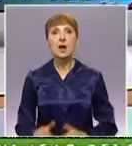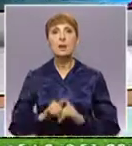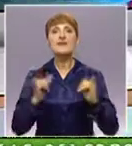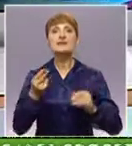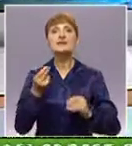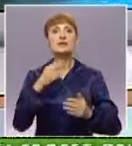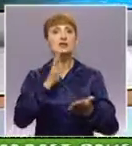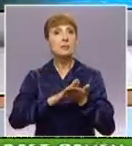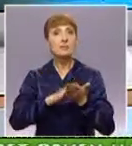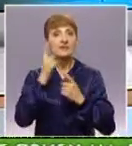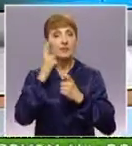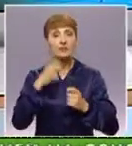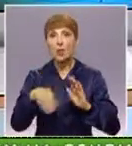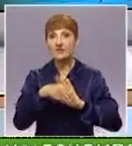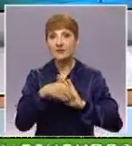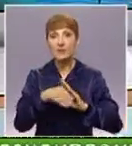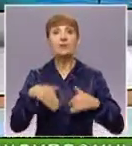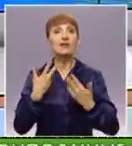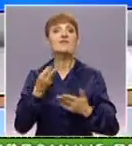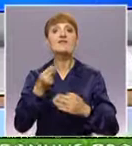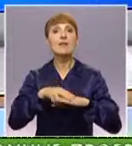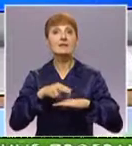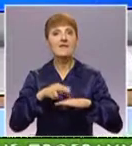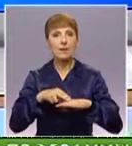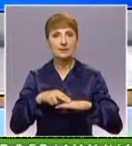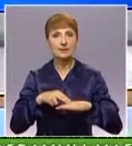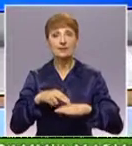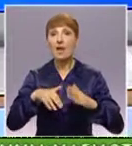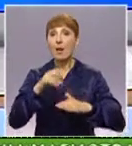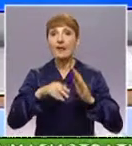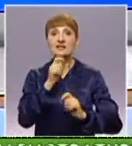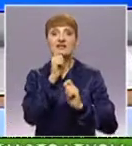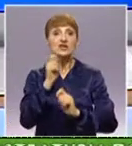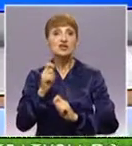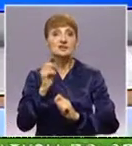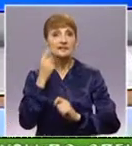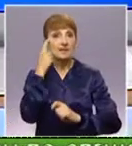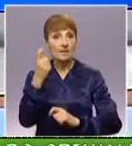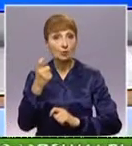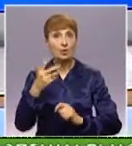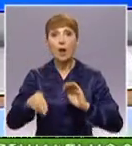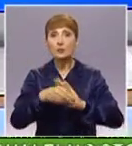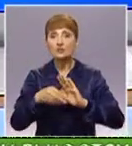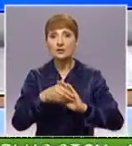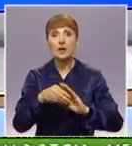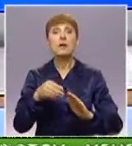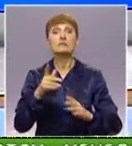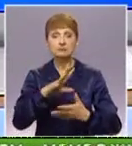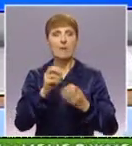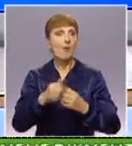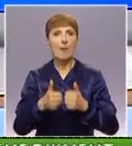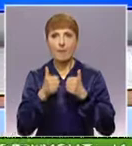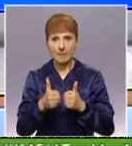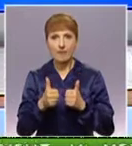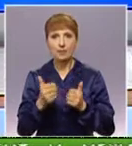Повысить денежные премии за информацию о взяточниках предлагают финансовые полицейские. Практика вознаграждения за наводку на коррупционеров